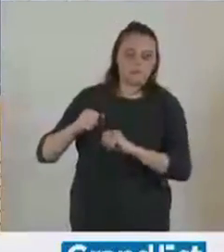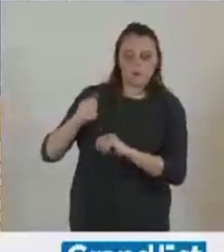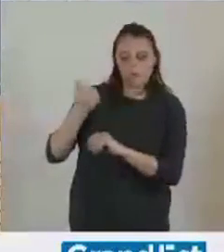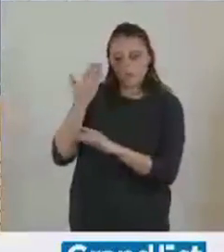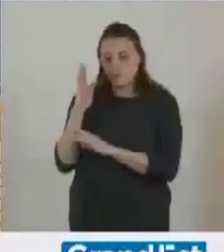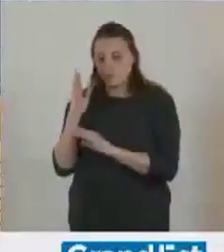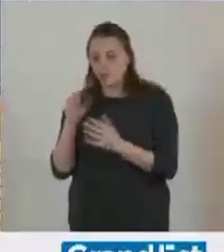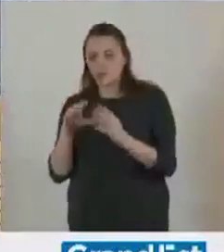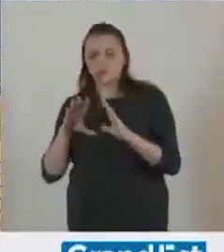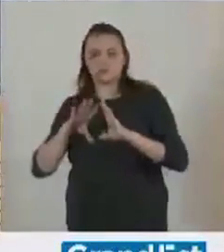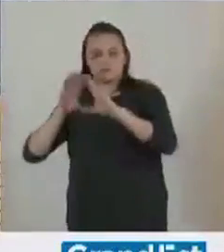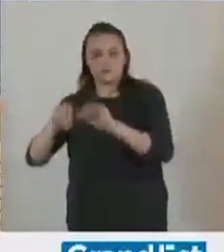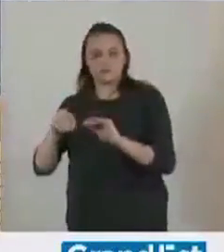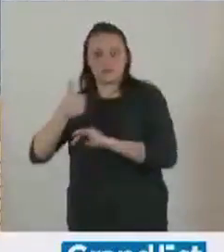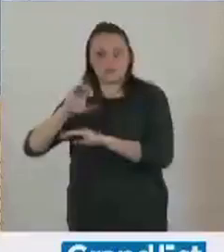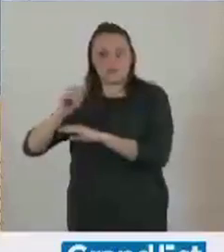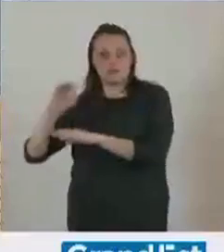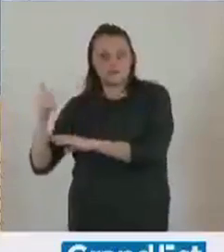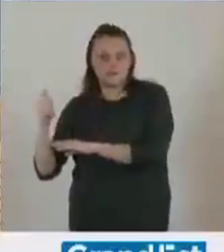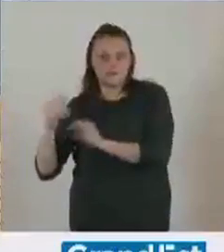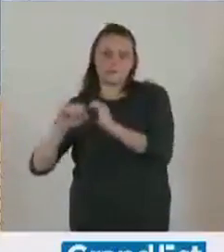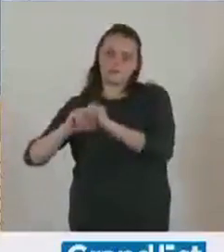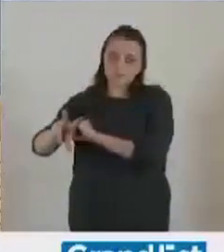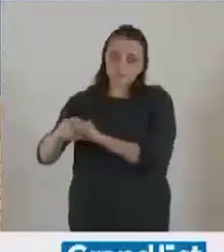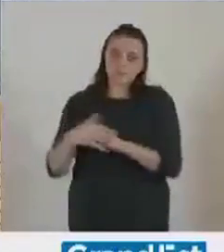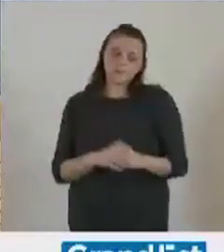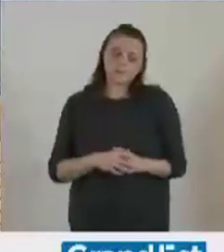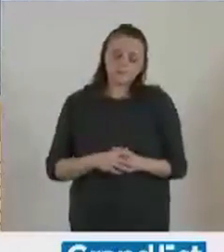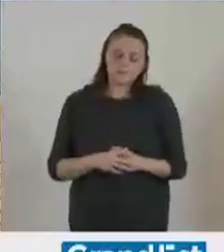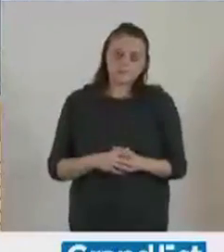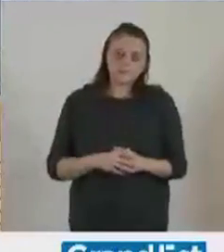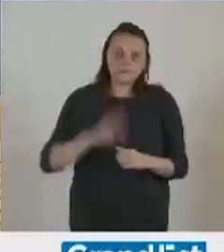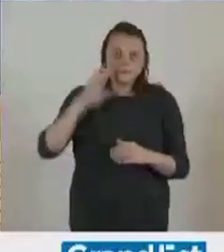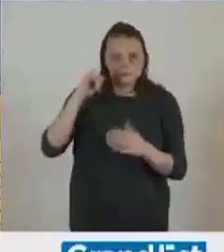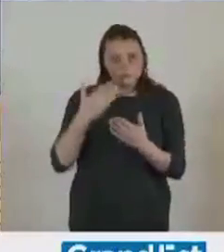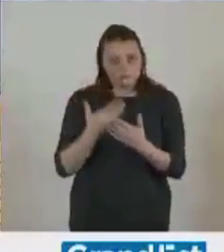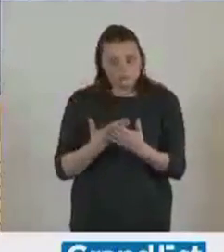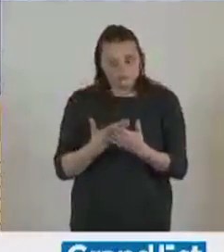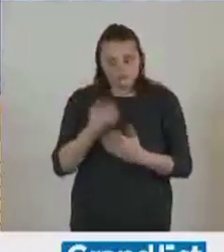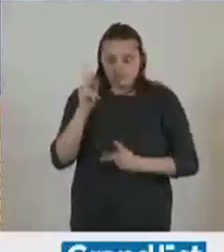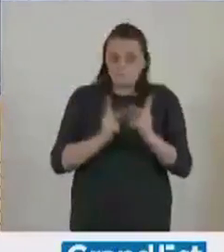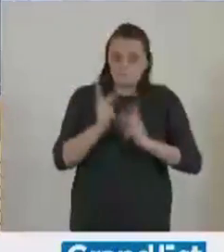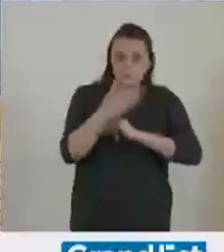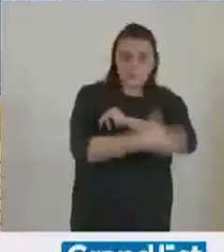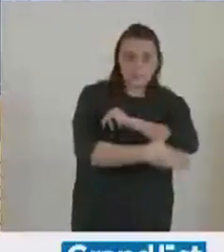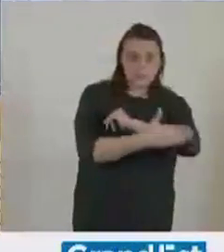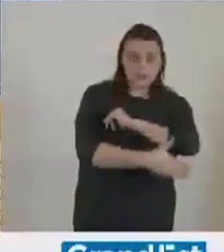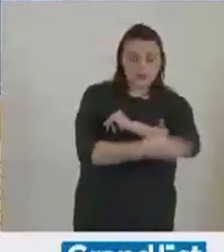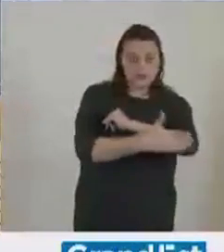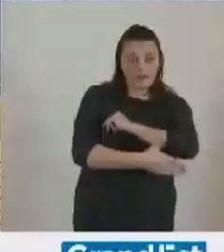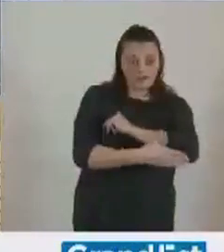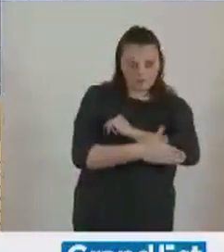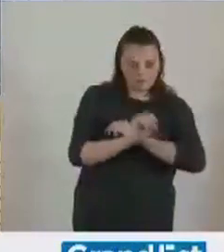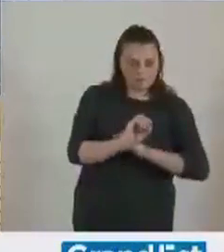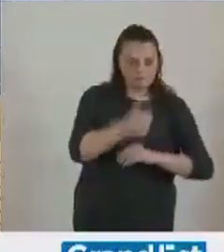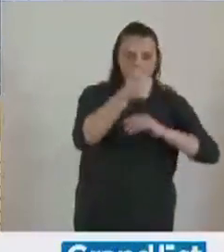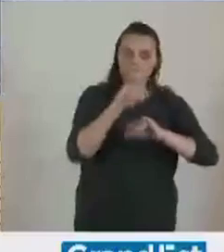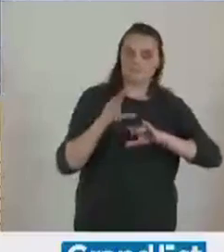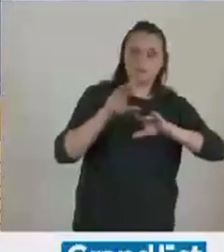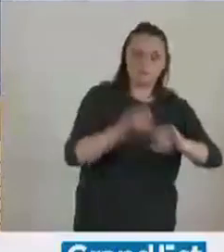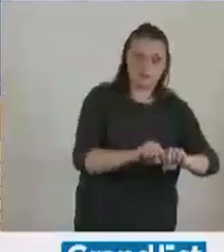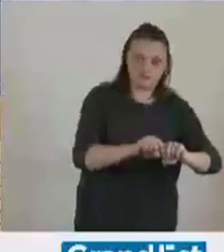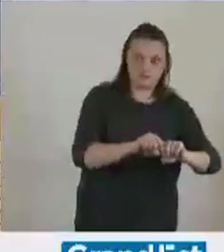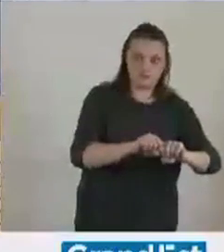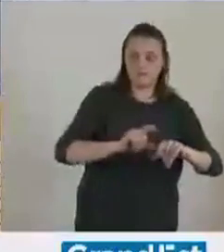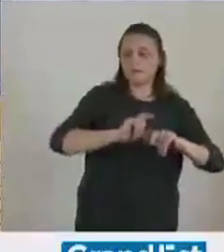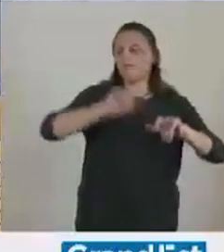rurales reculées bénéficient de la fibre optique avant même que cette fibre optique ne soit arrivée dans tous les foyers des agglomérations de notre